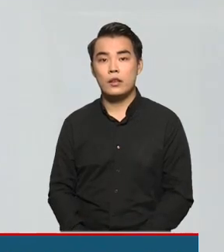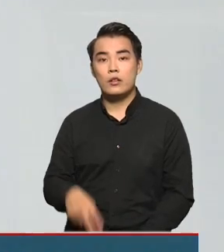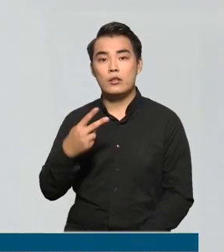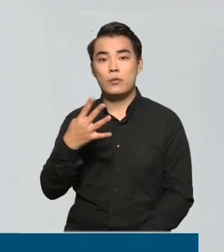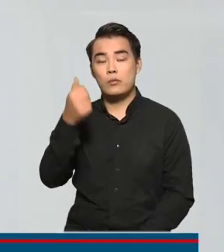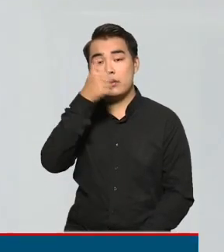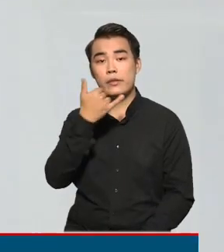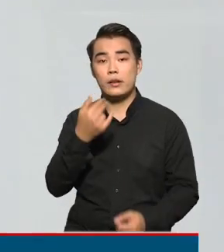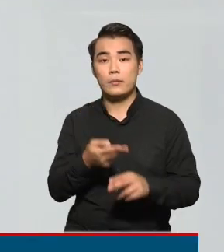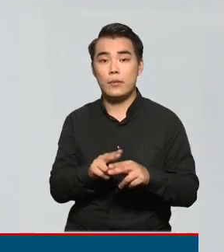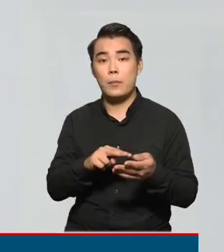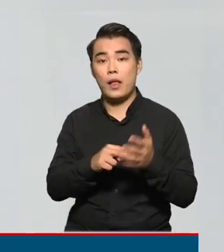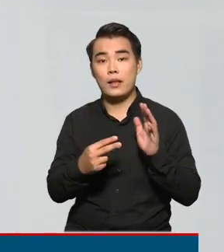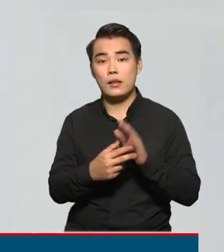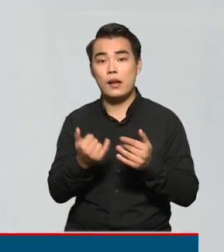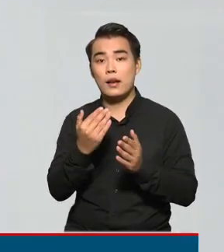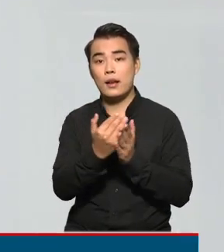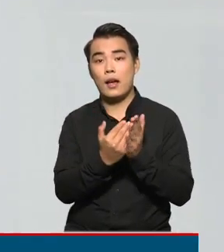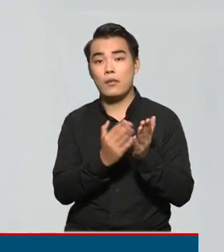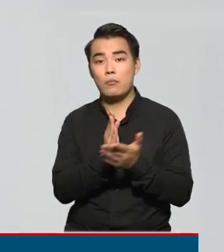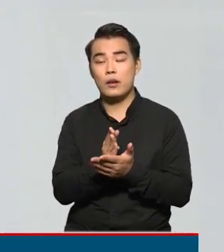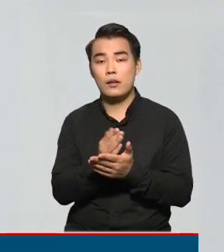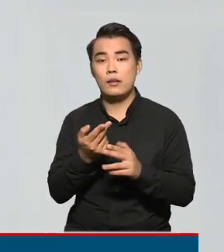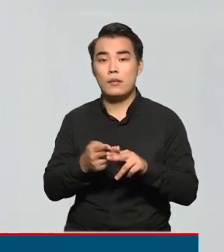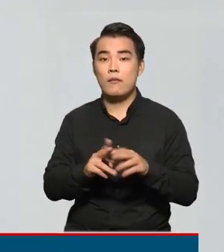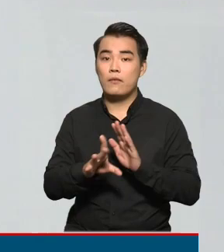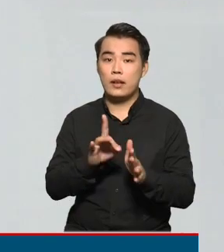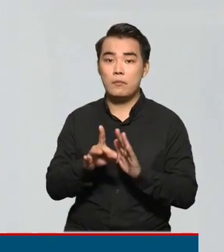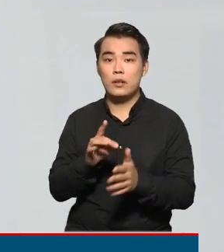24-ші жылға пландастырған графигіміз бар, пилотный режим бар.